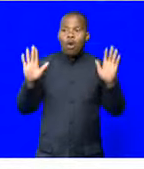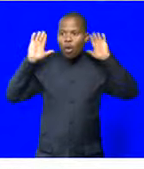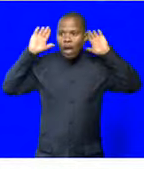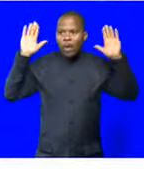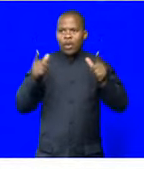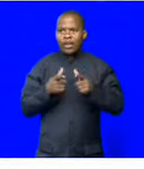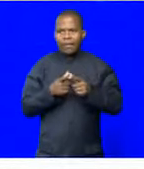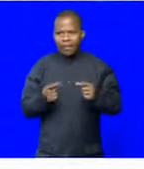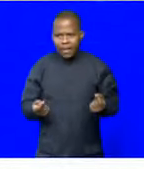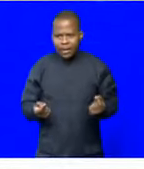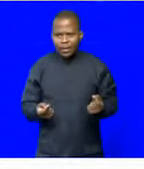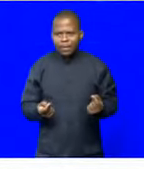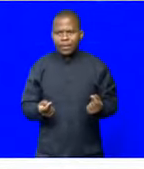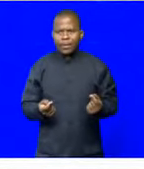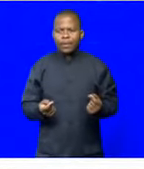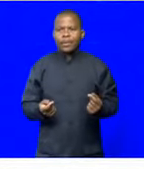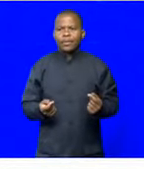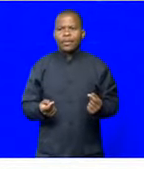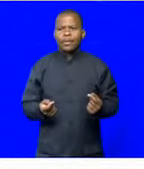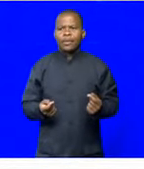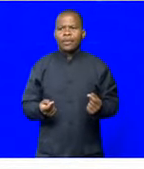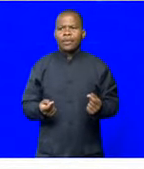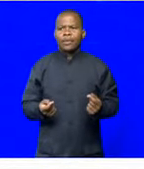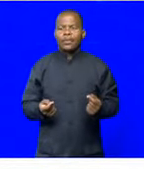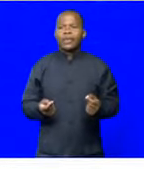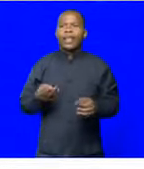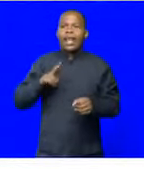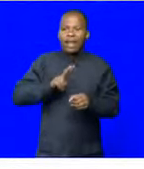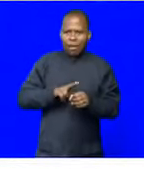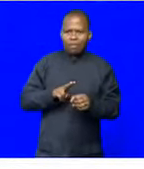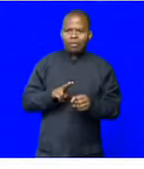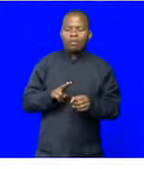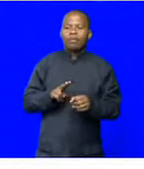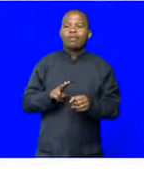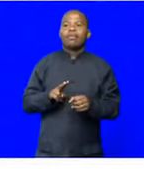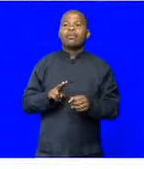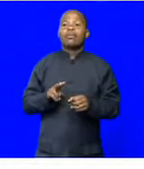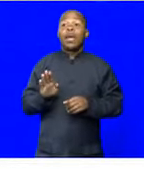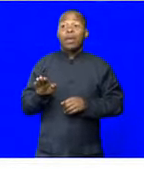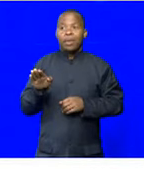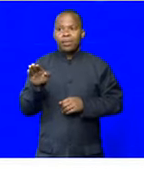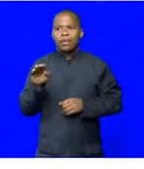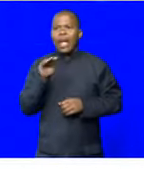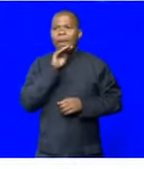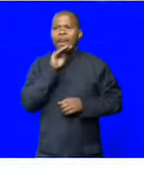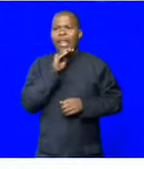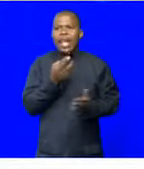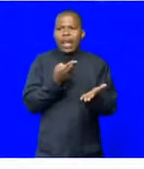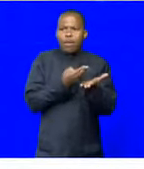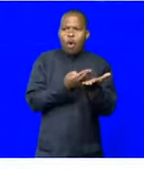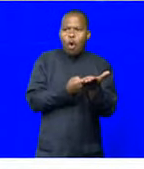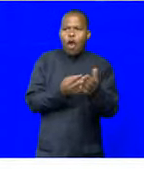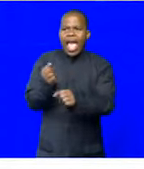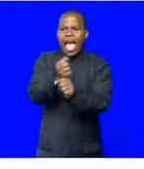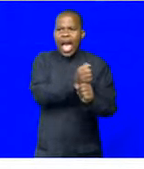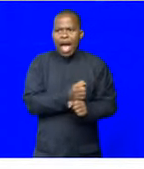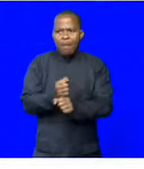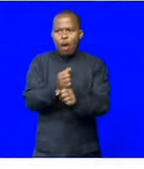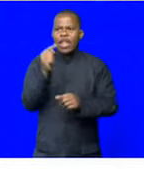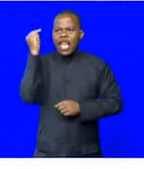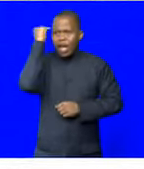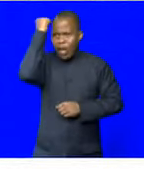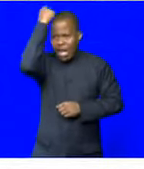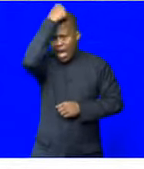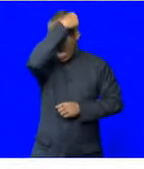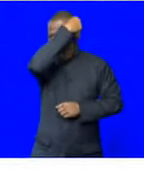mukeli sesiphuma ke singakuvetela nje ukuthi masinyane nje nasiphuma la kutawulandzela ke umbiko logcwele ke ngalo luhambo